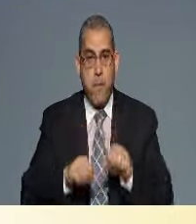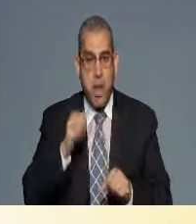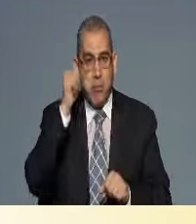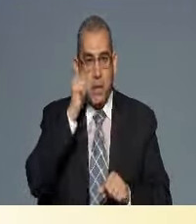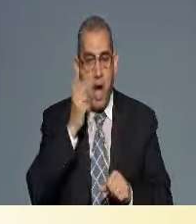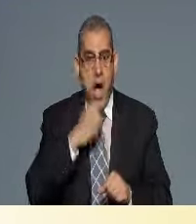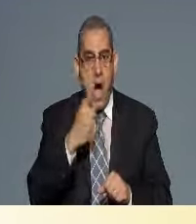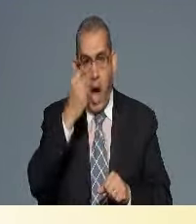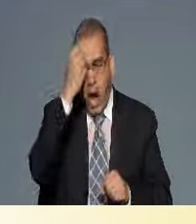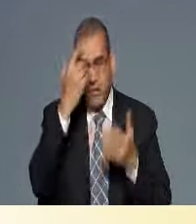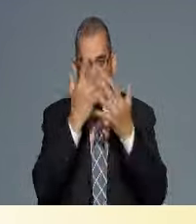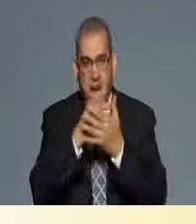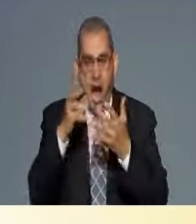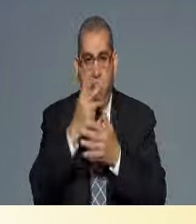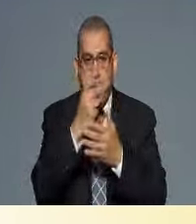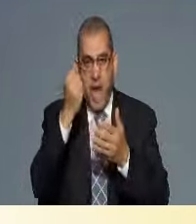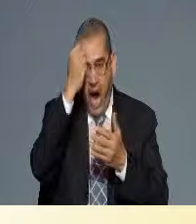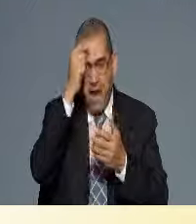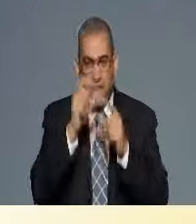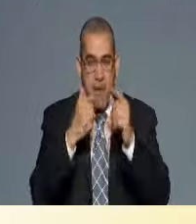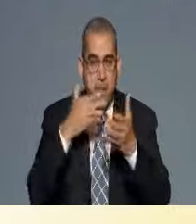1000 شركة سيادتك وأكثر من 200 مكتب استشاري